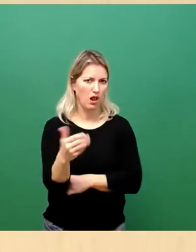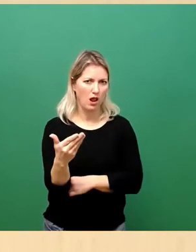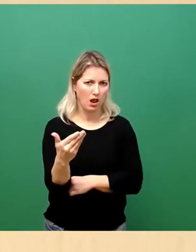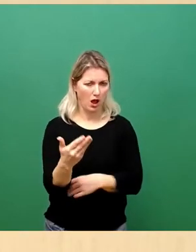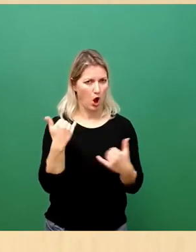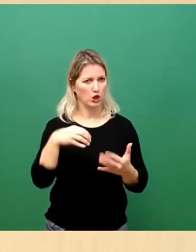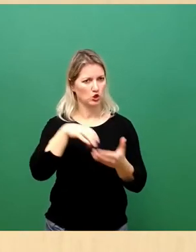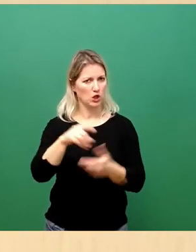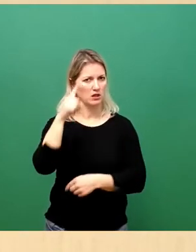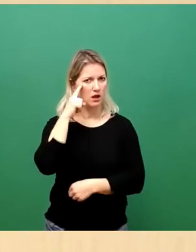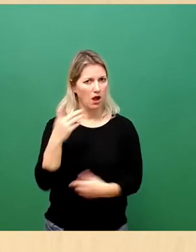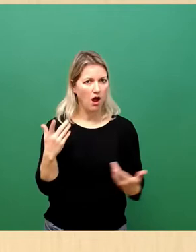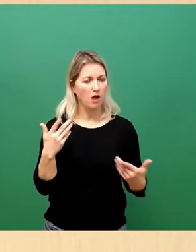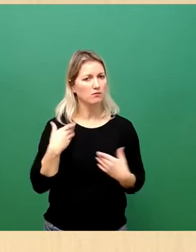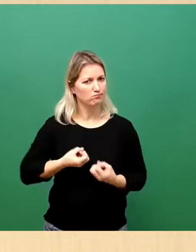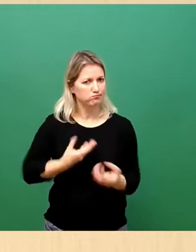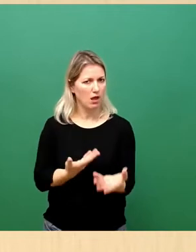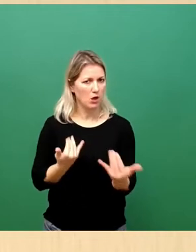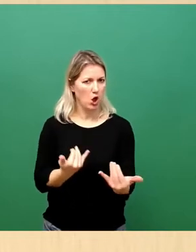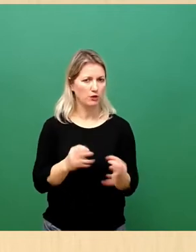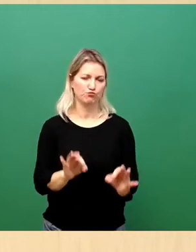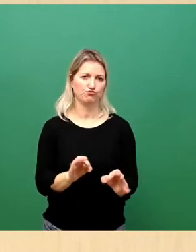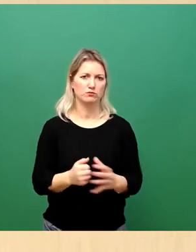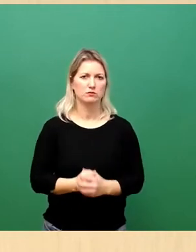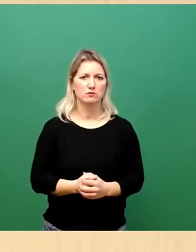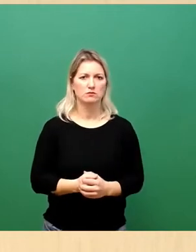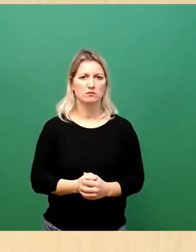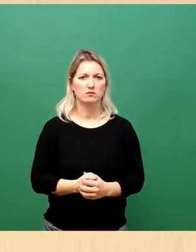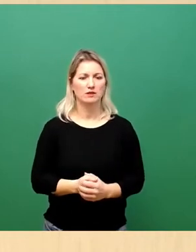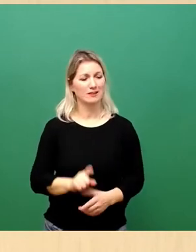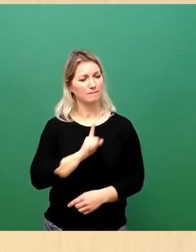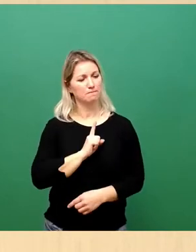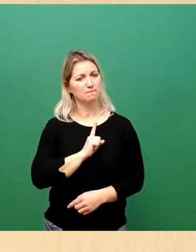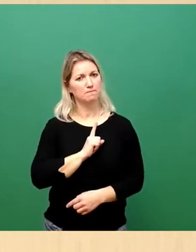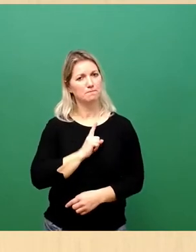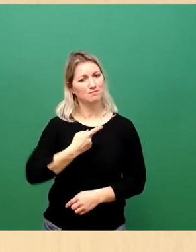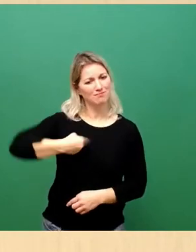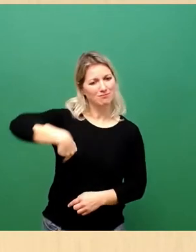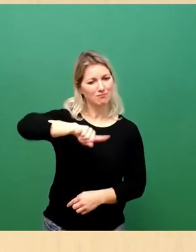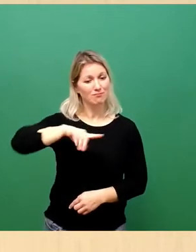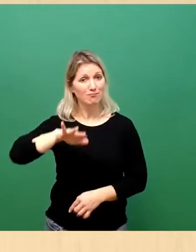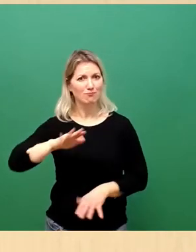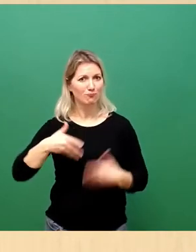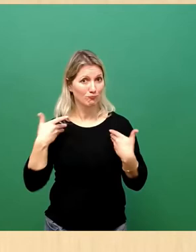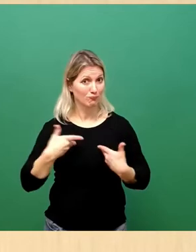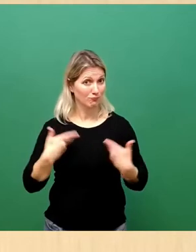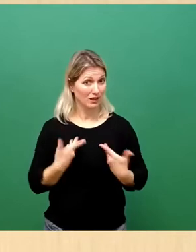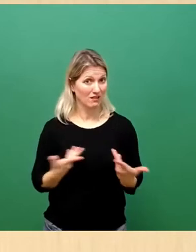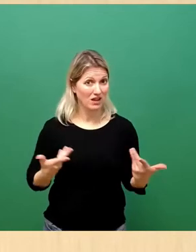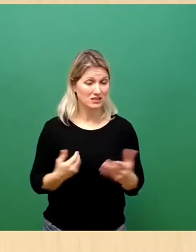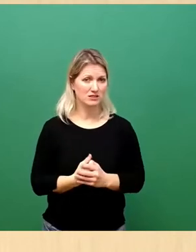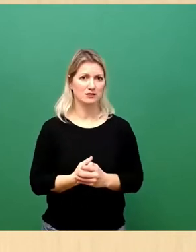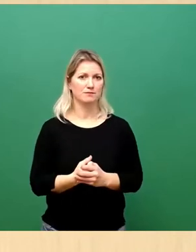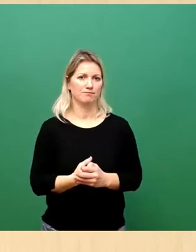auch einzubringen. Was mich, was uns persönlich richtig freut und ich weiß nicht, Freude ist ein komisches Wort